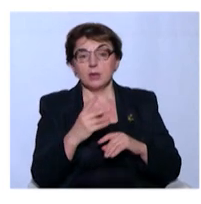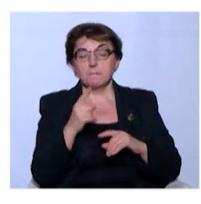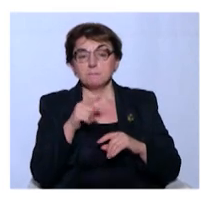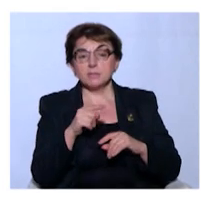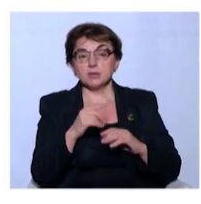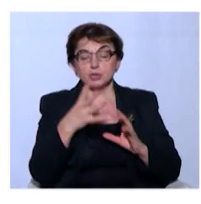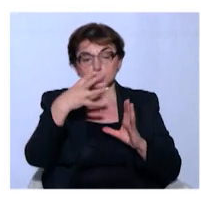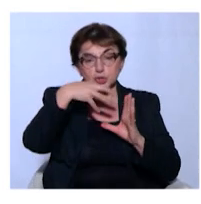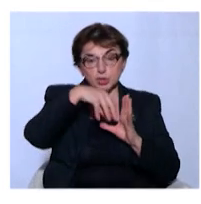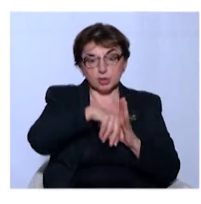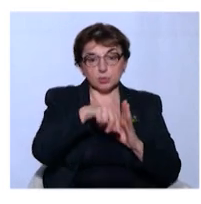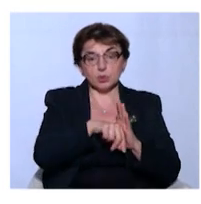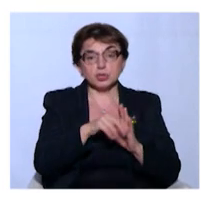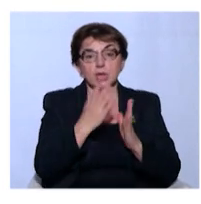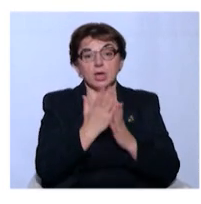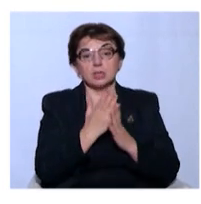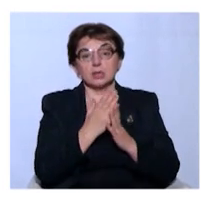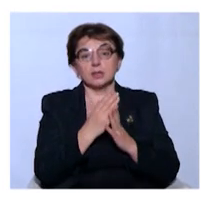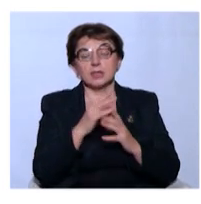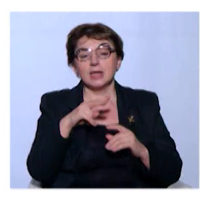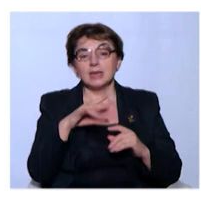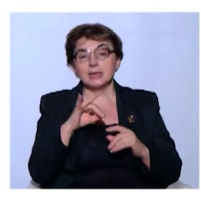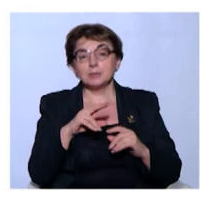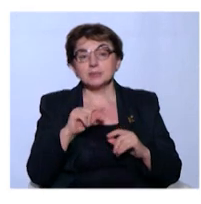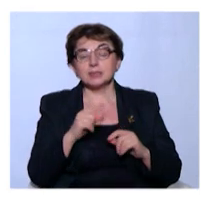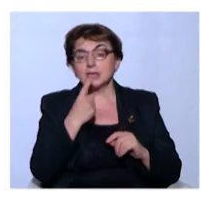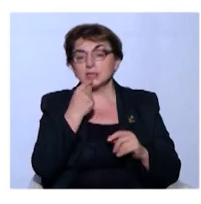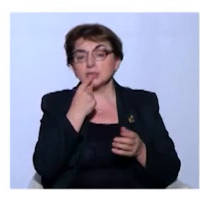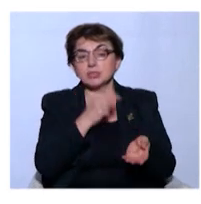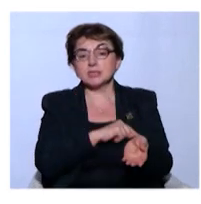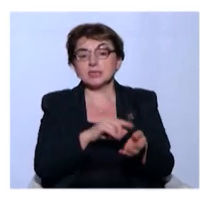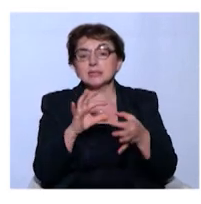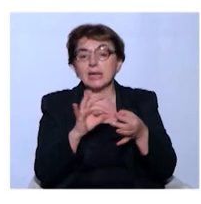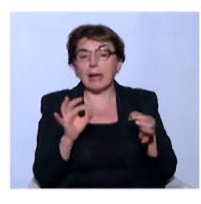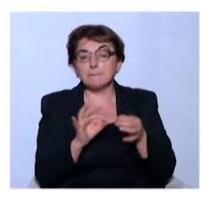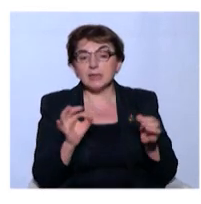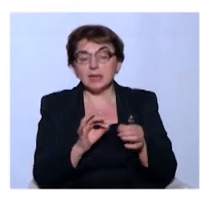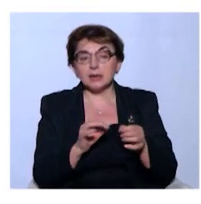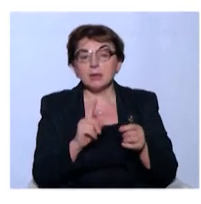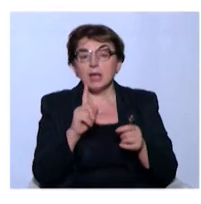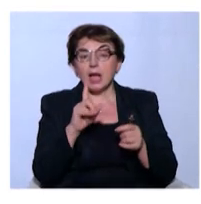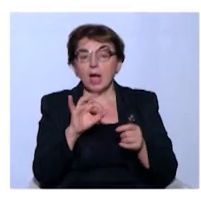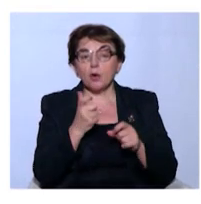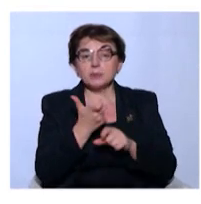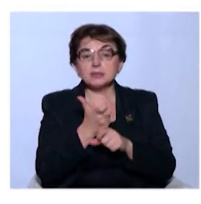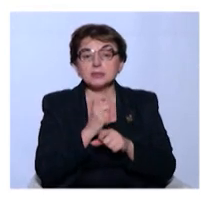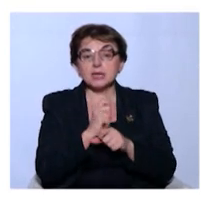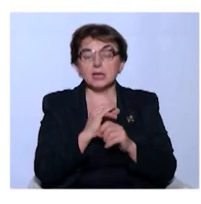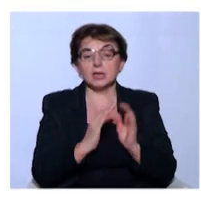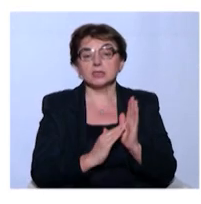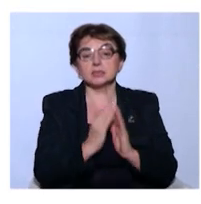მის სიღრუეში არის ლიმფისა და სისხლის კაპილარები. ხაოები ძალიან